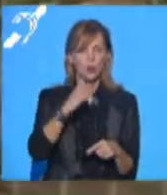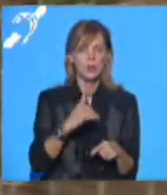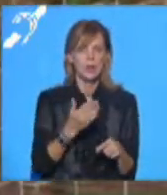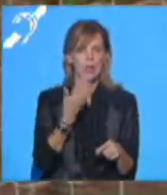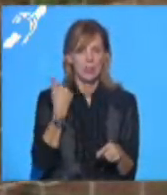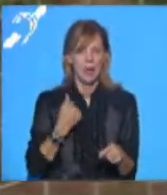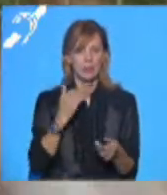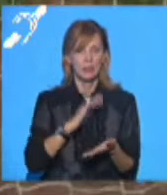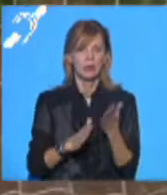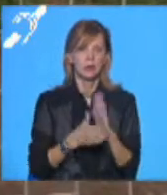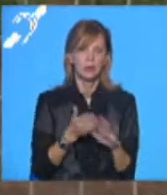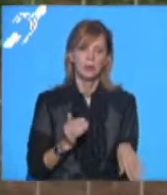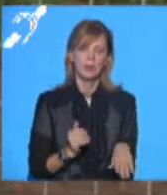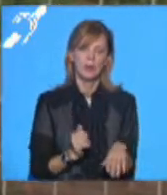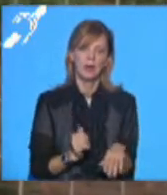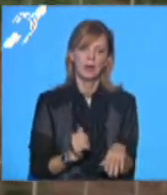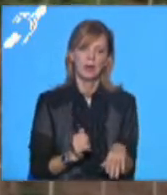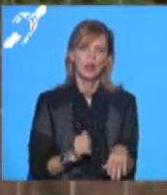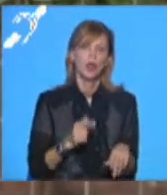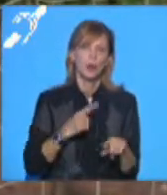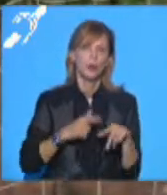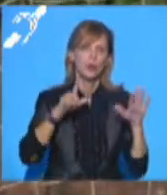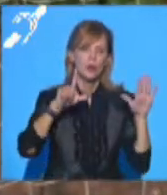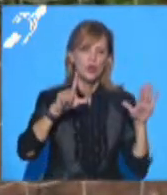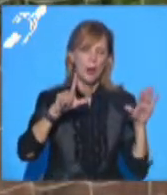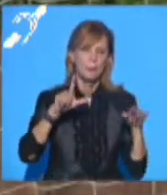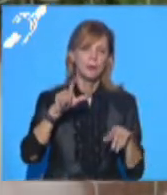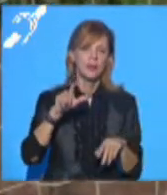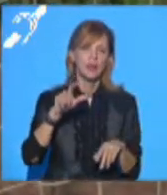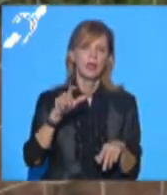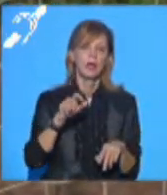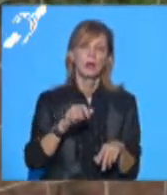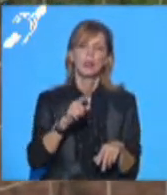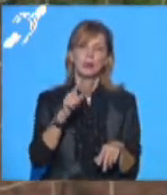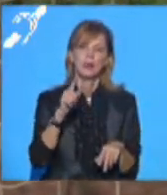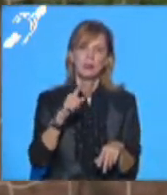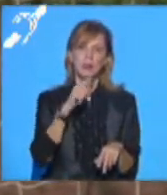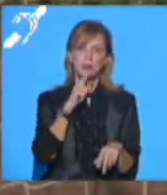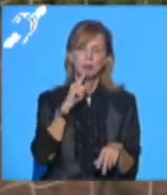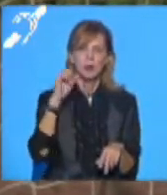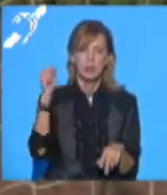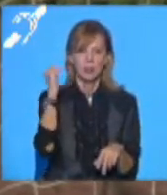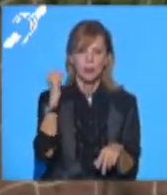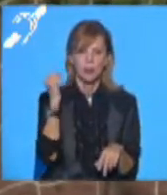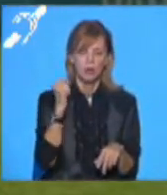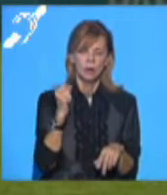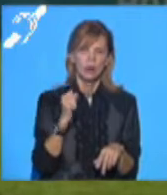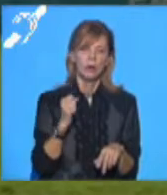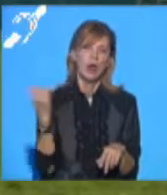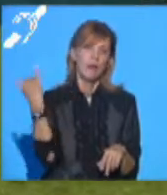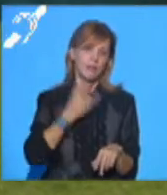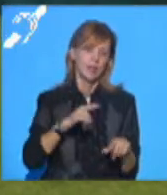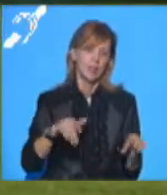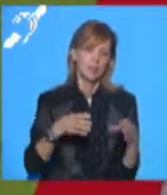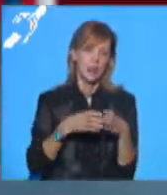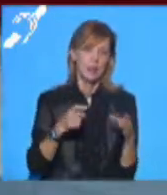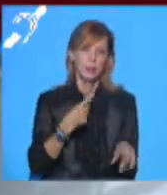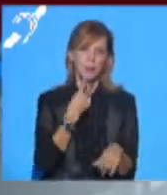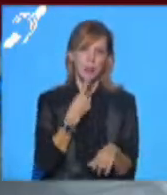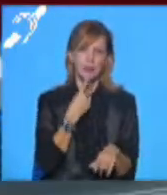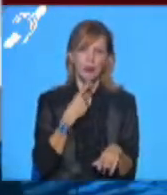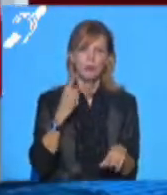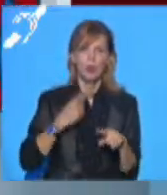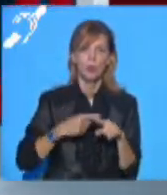finalul perioadei de mercato în România. Cu 7 titluri de campion în Liga 1, Arlauskis a sosit la Craiova cu aceleași gânduri de performanță.